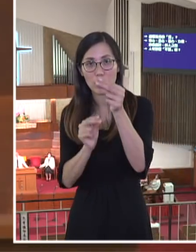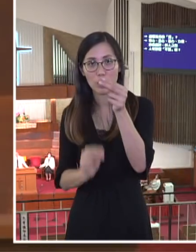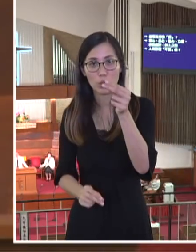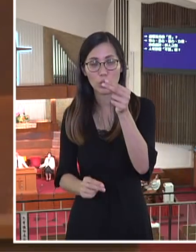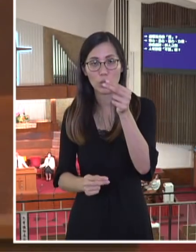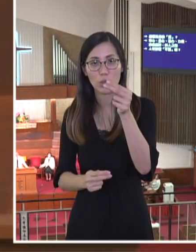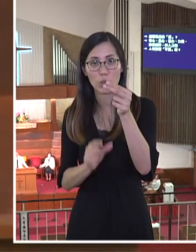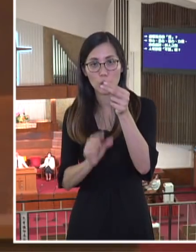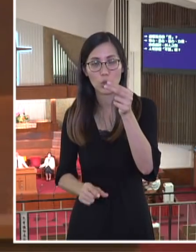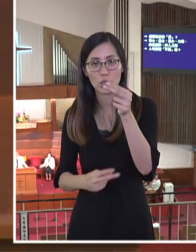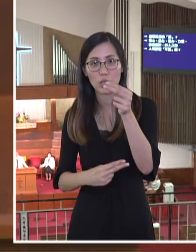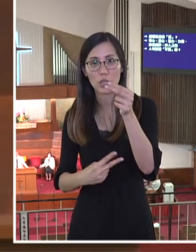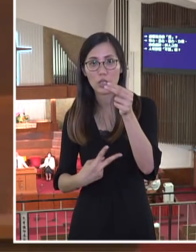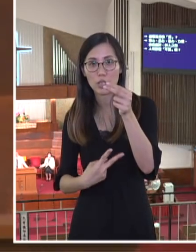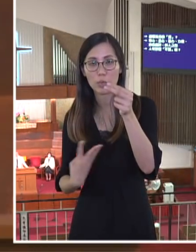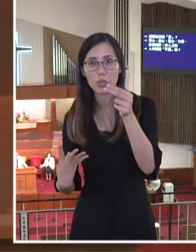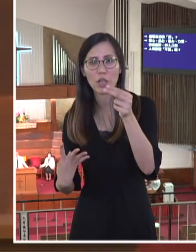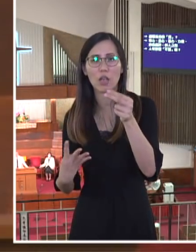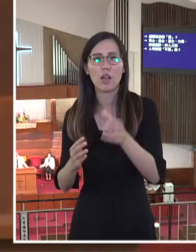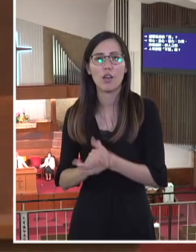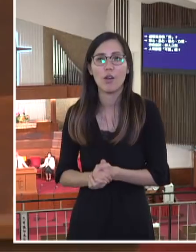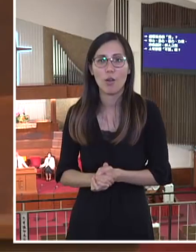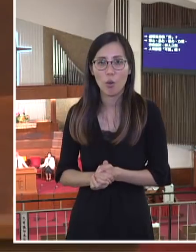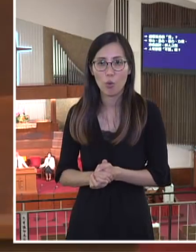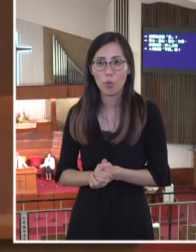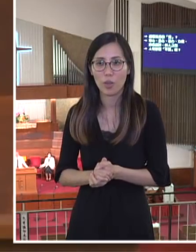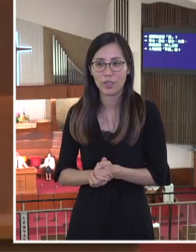是这个奥运在东京的开幕。